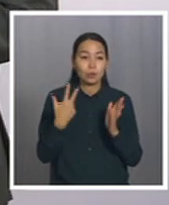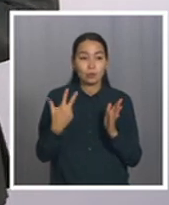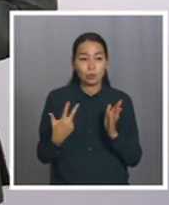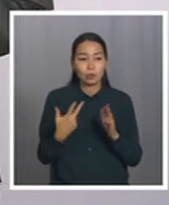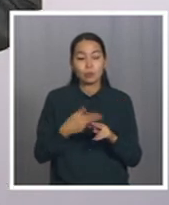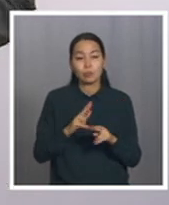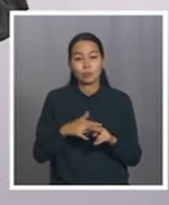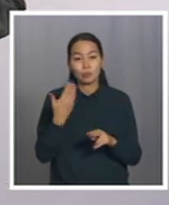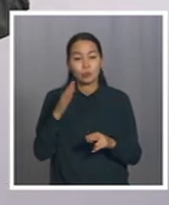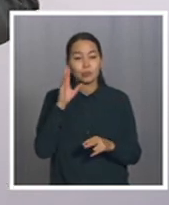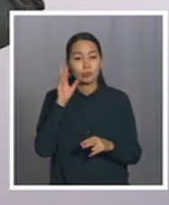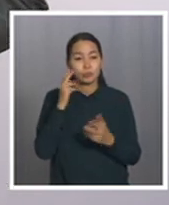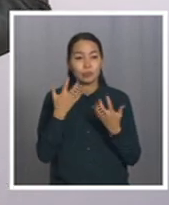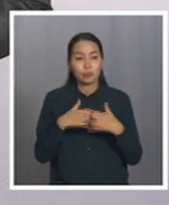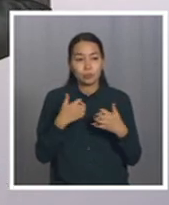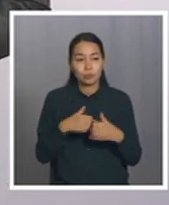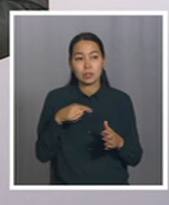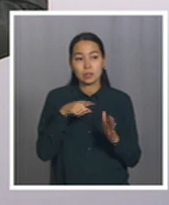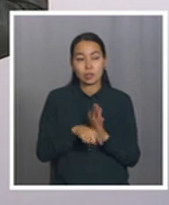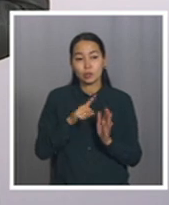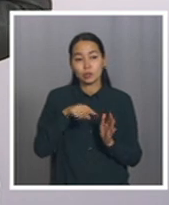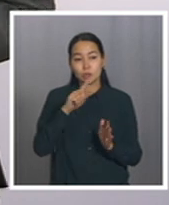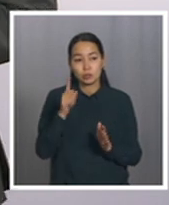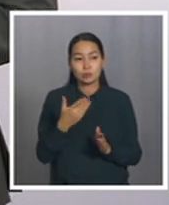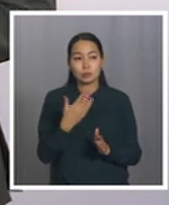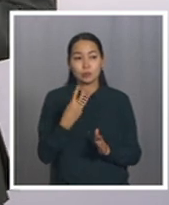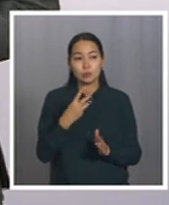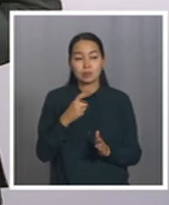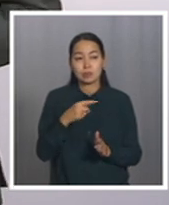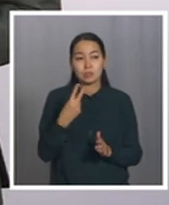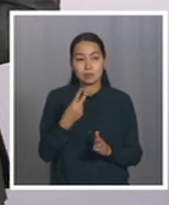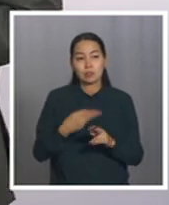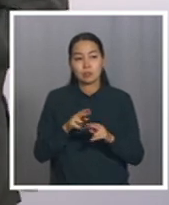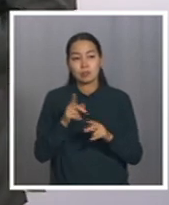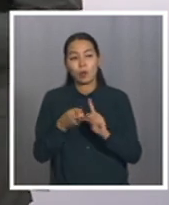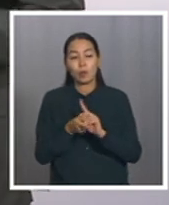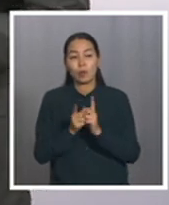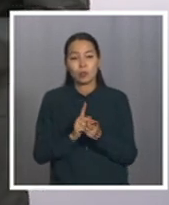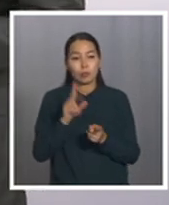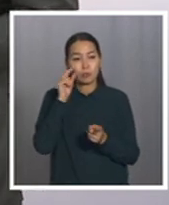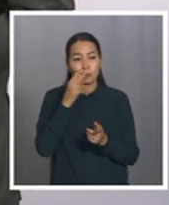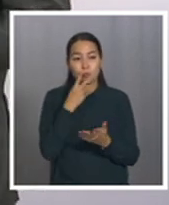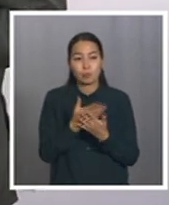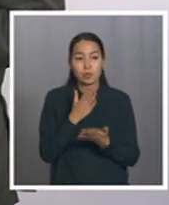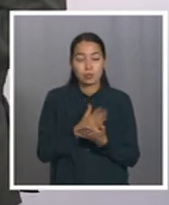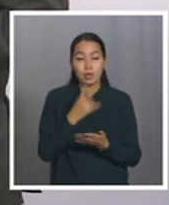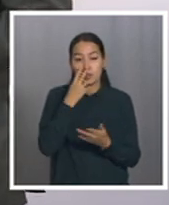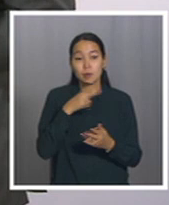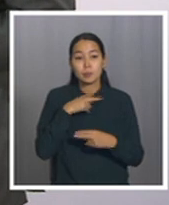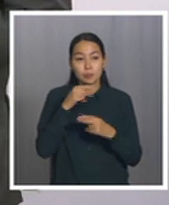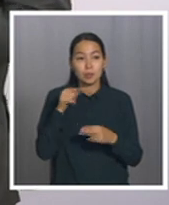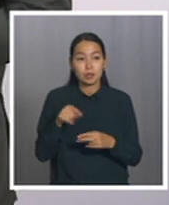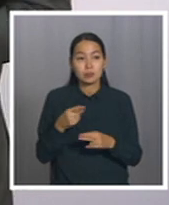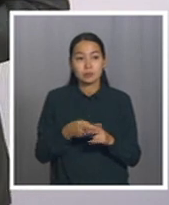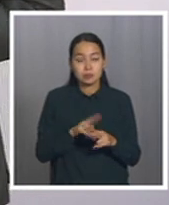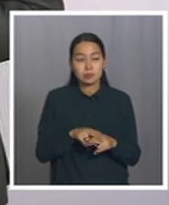бізде y тең болады түбір астына 3x азайтылған 2 функциясының кері функциясы болып келеді. Мұнда да назар аударатын жайт қараңыздар. Бізде x артық